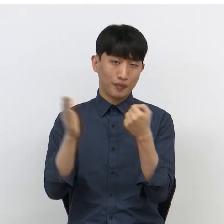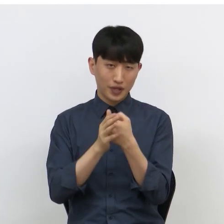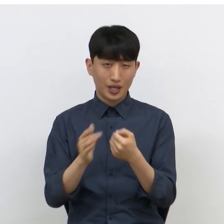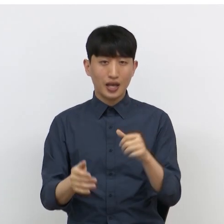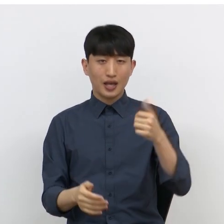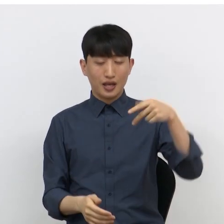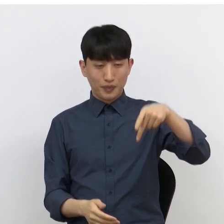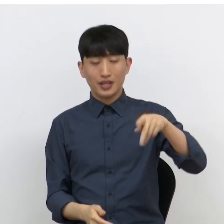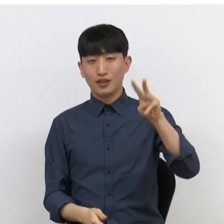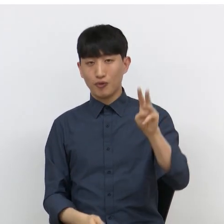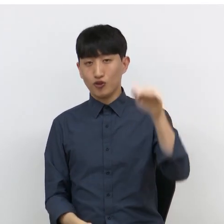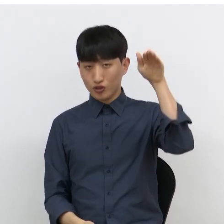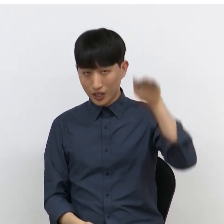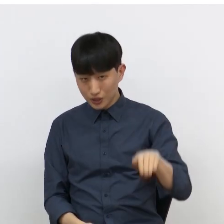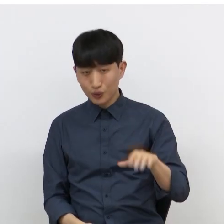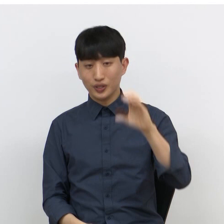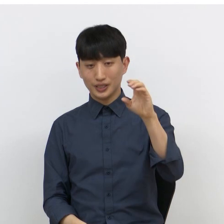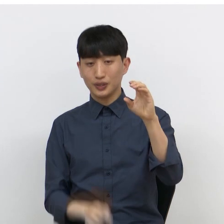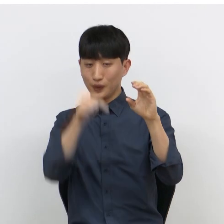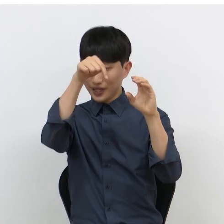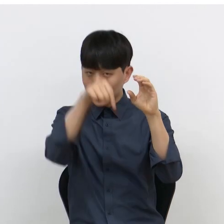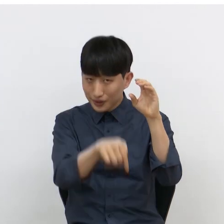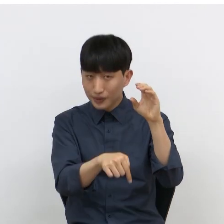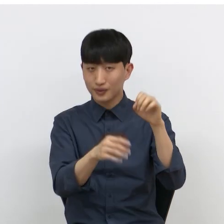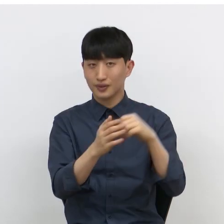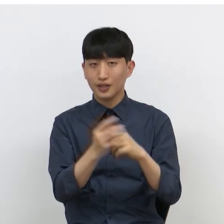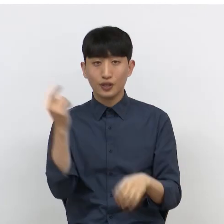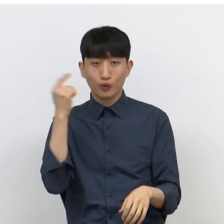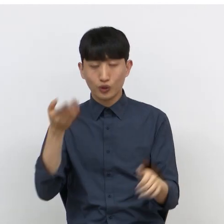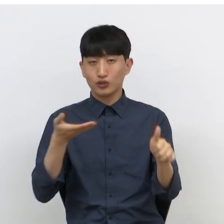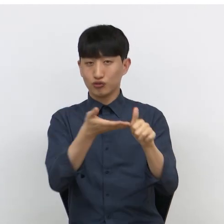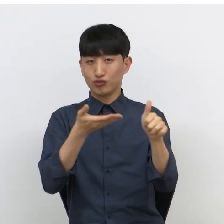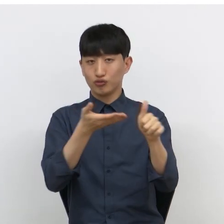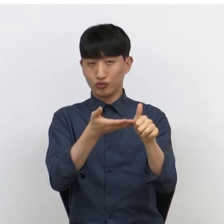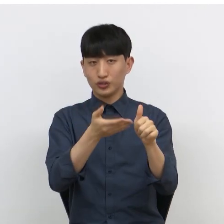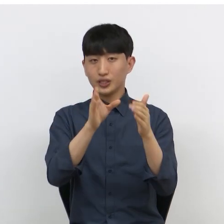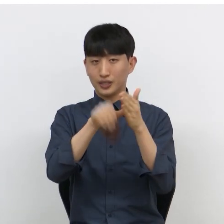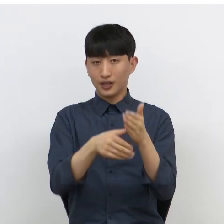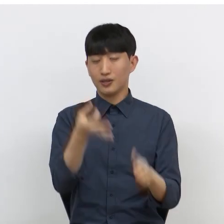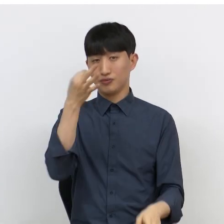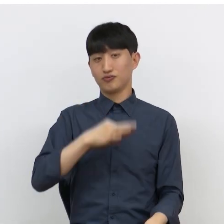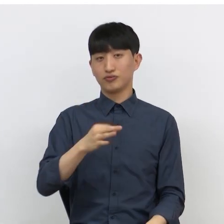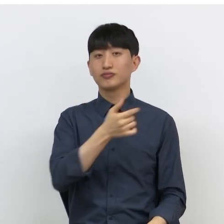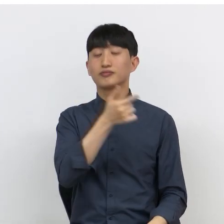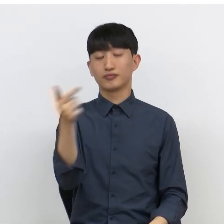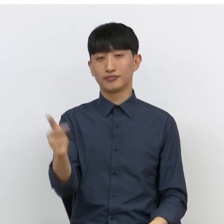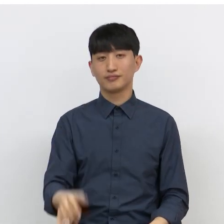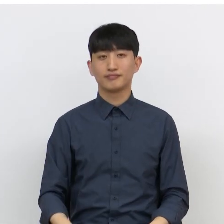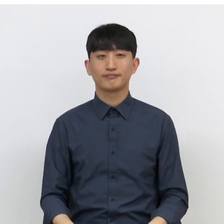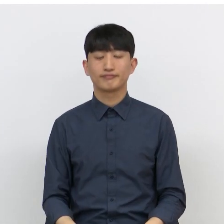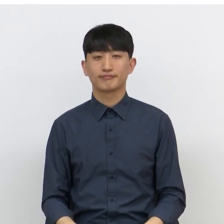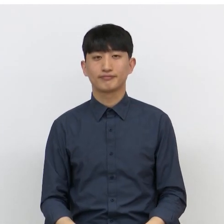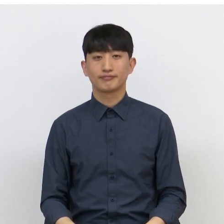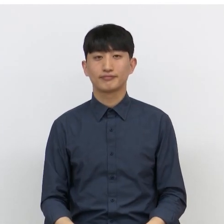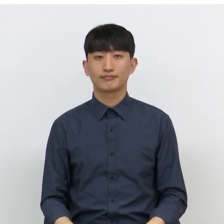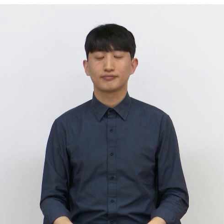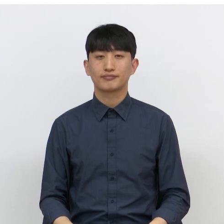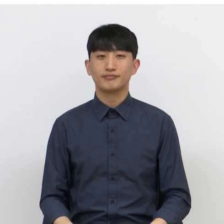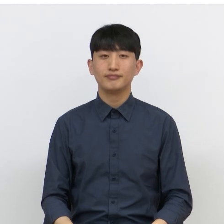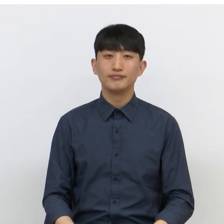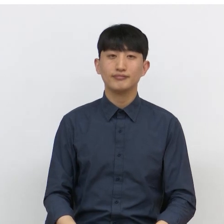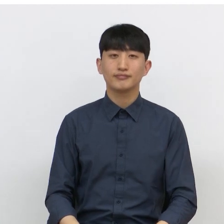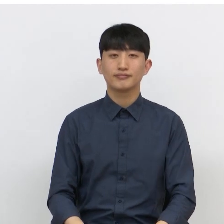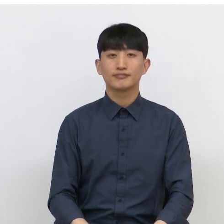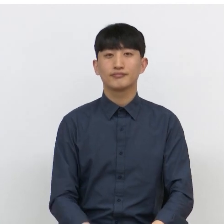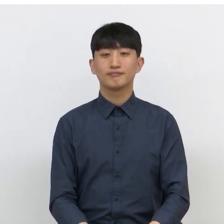되고 C레벨도 낮춰서 소리를 들려주는 것이 훨씬 더 좋은 효과를 낼 수 있는 방법입니다. 자, 그 다음에